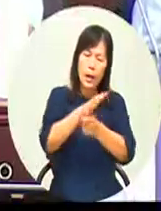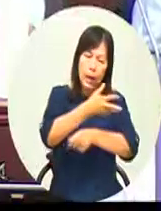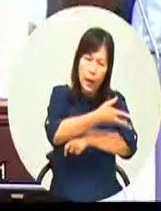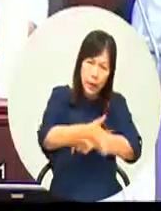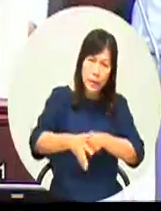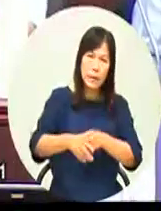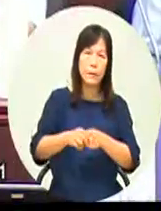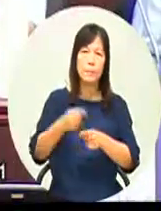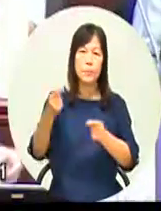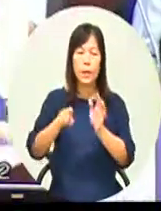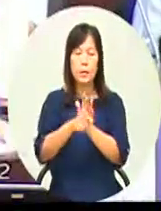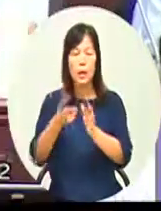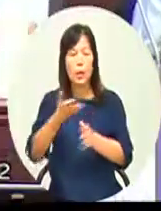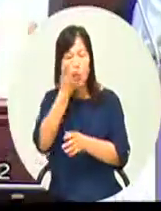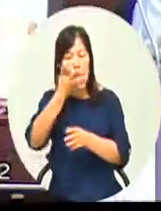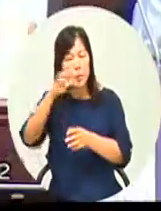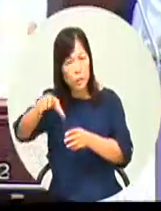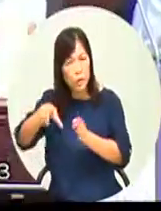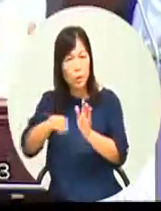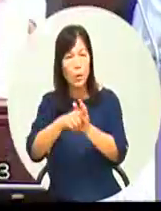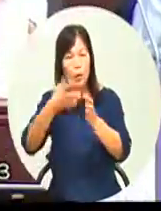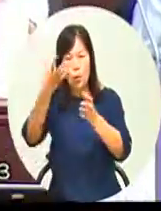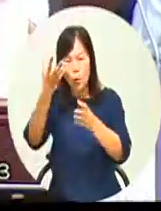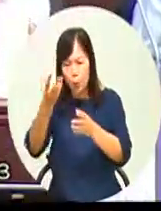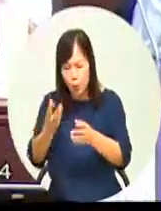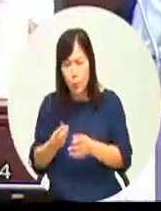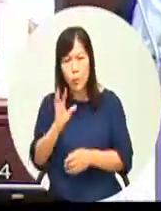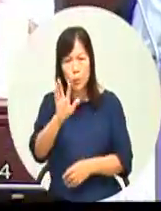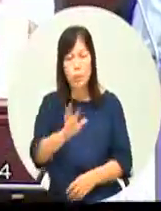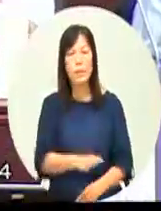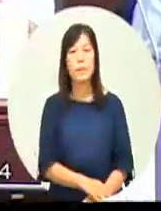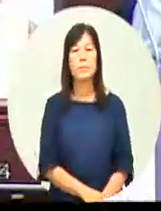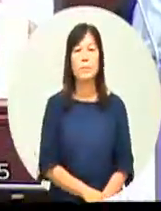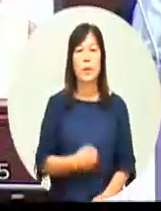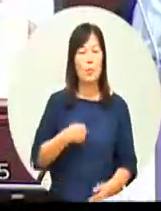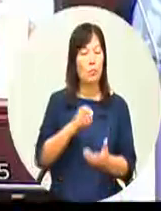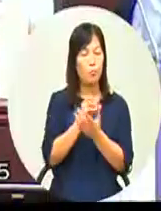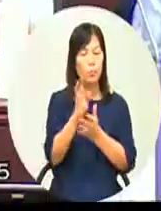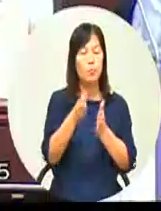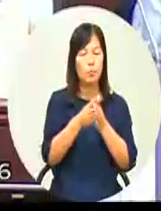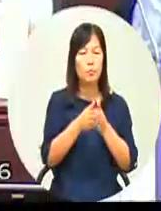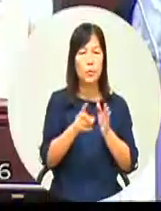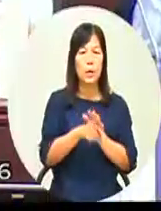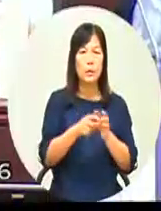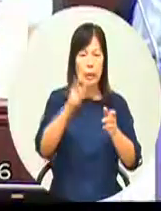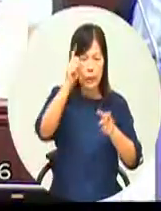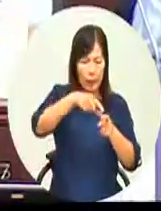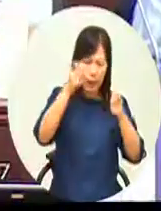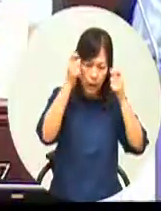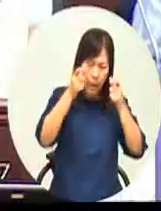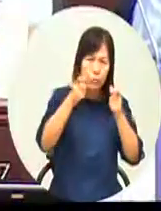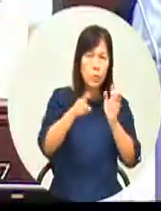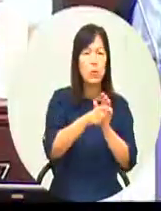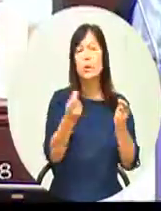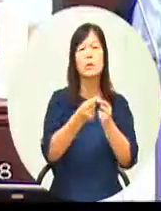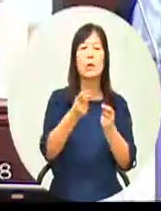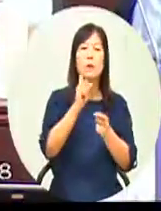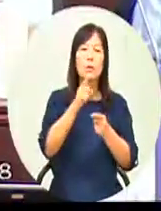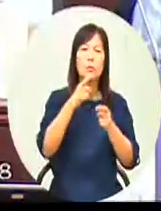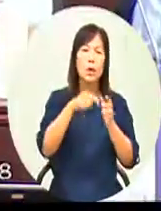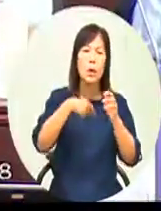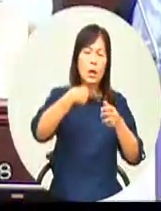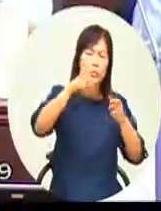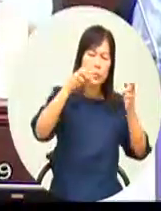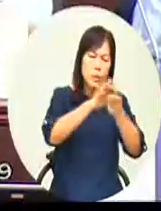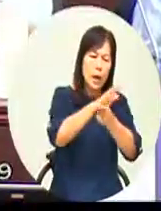或者是我们的景点是不是在减少中，那我跟议员报告，因为到高雄来好像常常讲说如果没有去爱河好